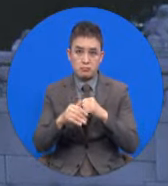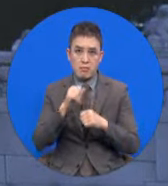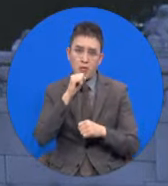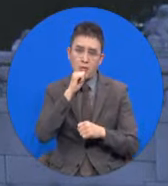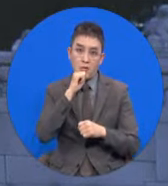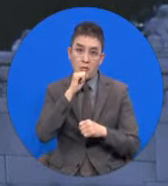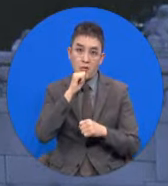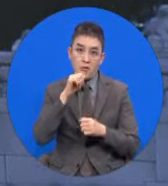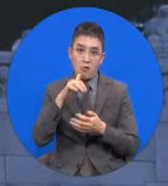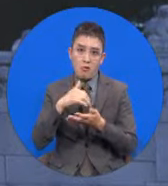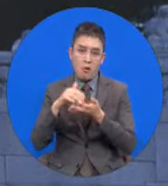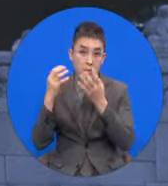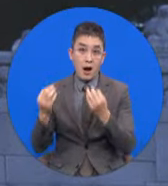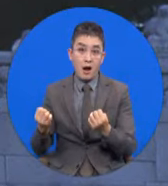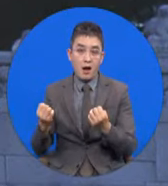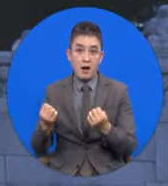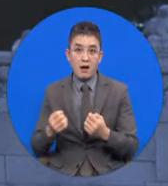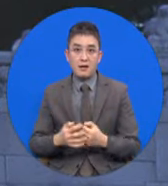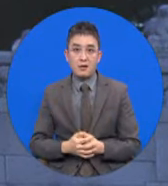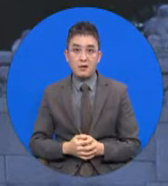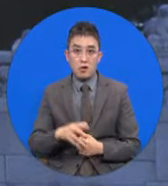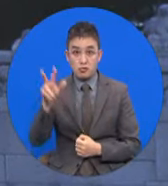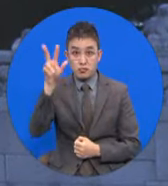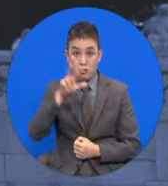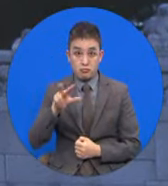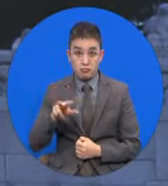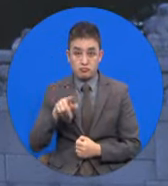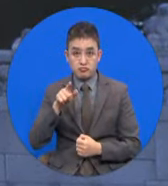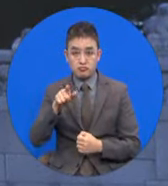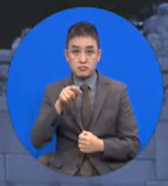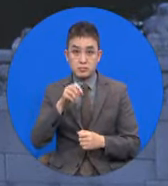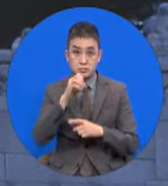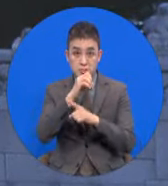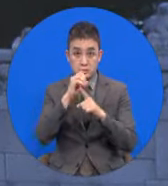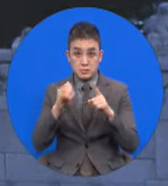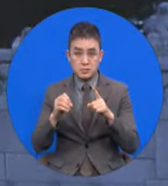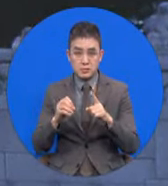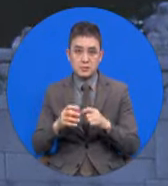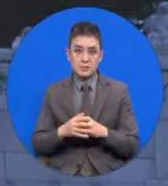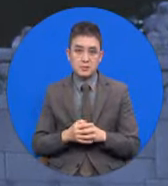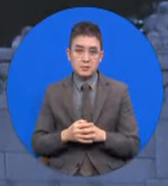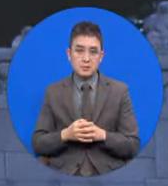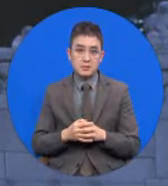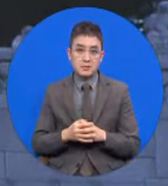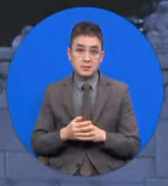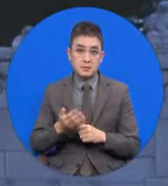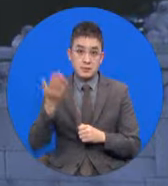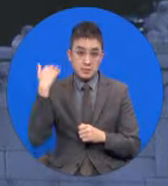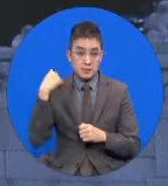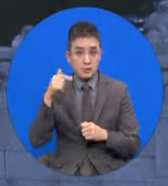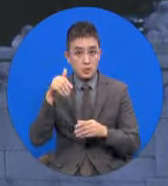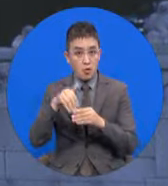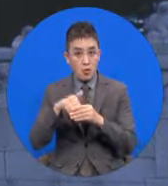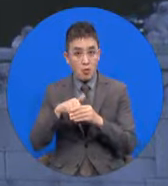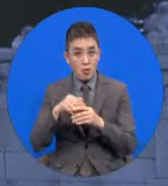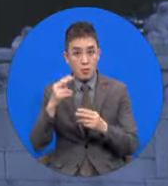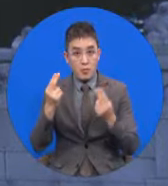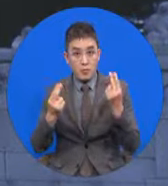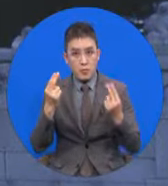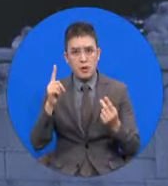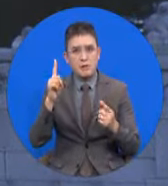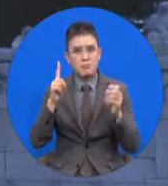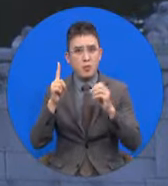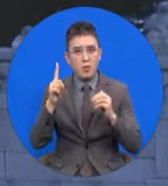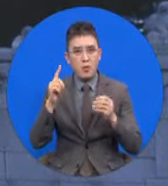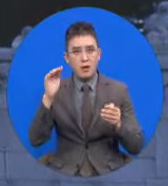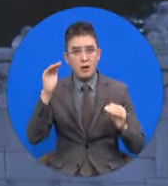지금 높습니다. 네. 전반적인 이 전국 투표율은 지난 총선보다 한 1%포인트 정도 좀 낮고 있는 그런 상황인데 어떻게